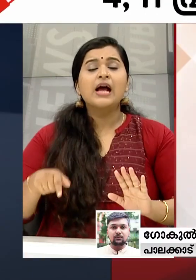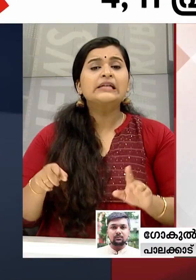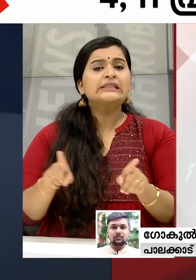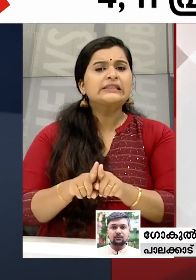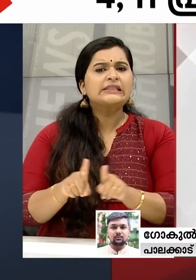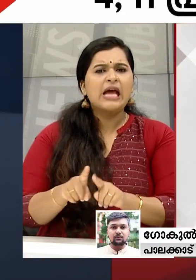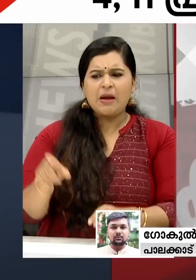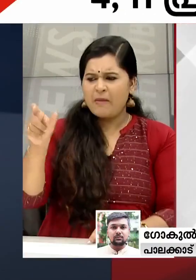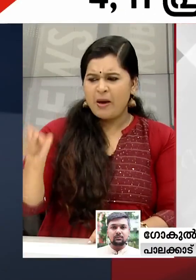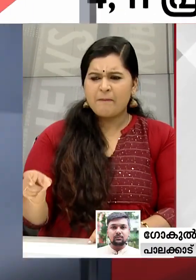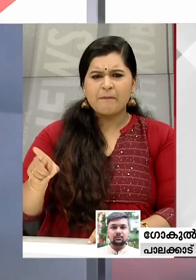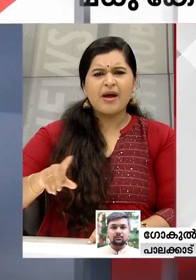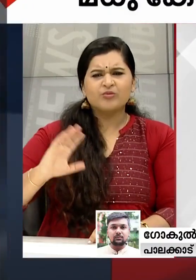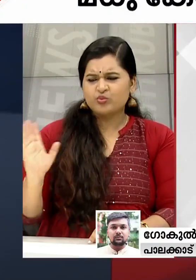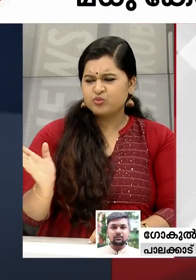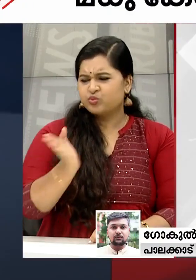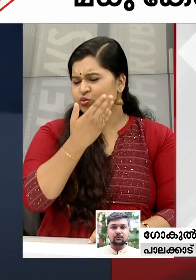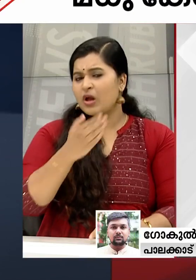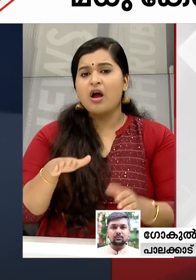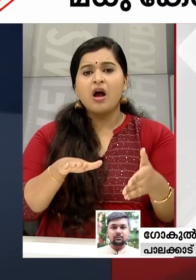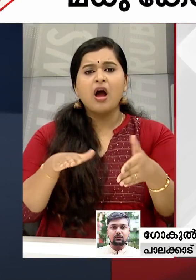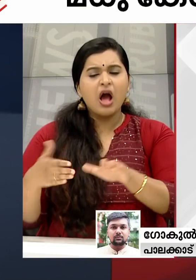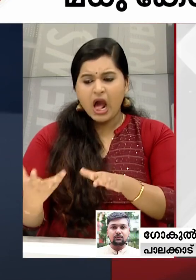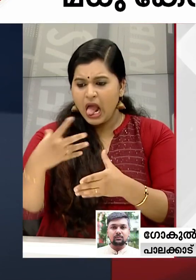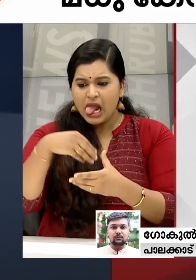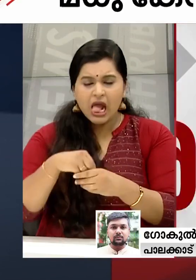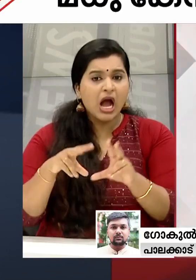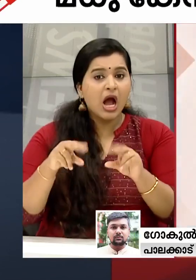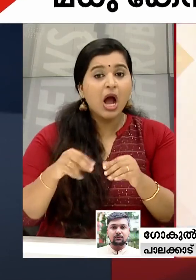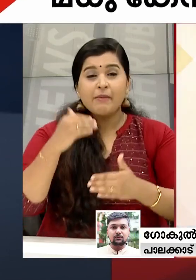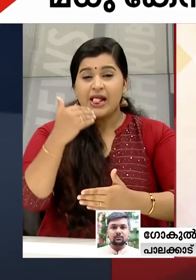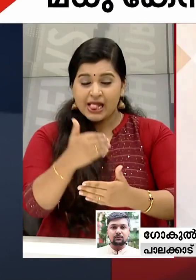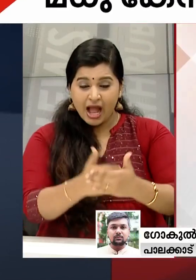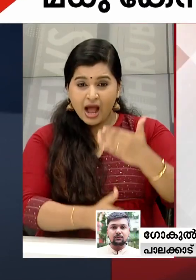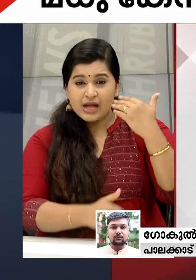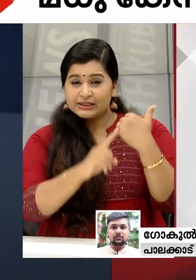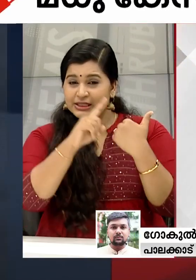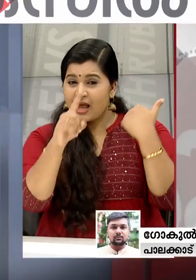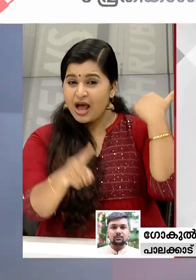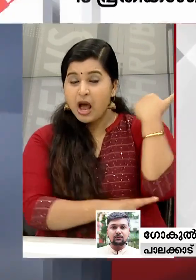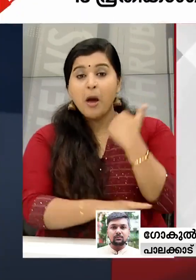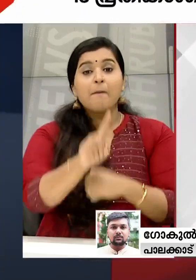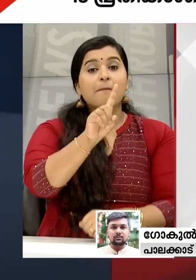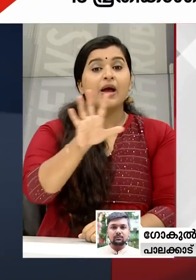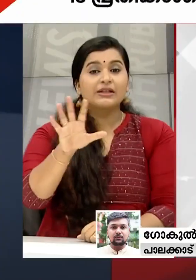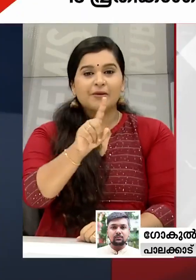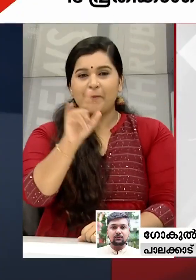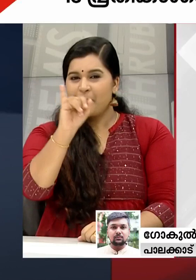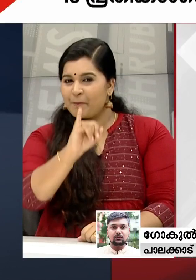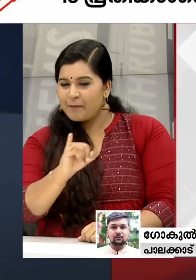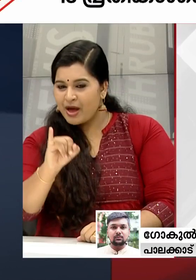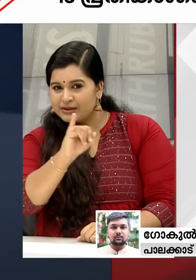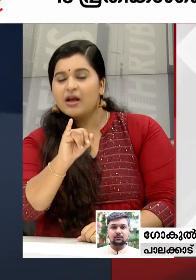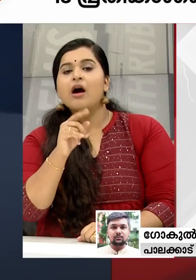പങ്കില്ല എന്നുള്ളതാ എന്നുകൊണ്ടാണ് അവരെ രണ്ടുപേരെയും കോടതി വെറുതെ വിടുകയും ചെയ്തത്. പക്ഷേ ഈ കേസിൽ നാളെയാണ് ശിക്ഷ എന്താണ്